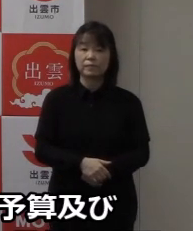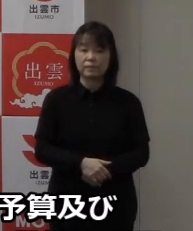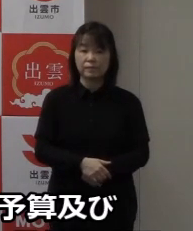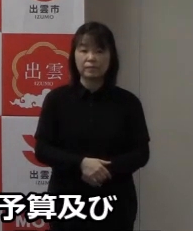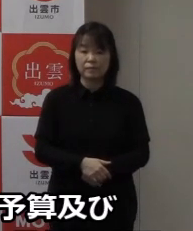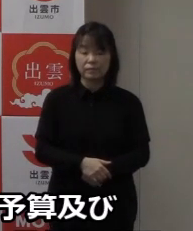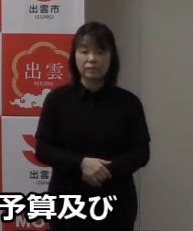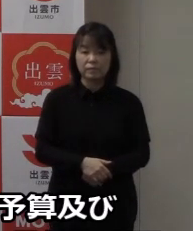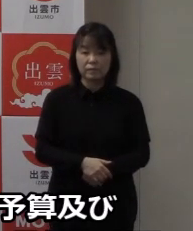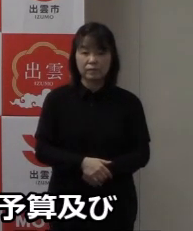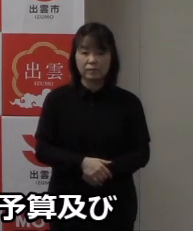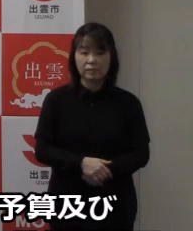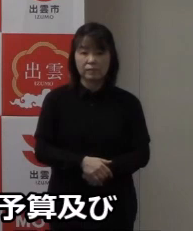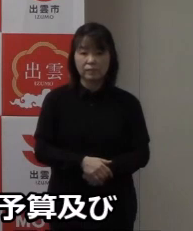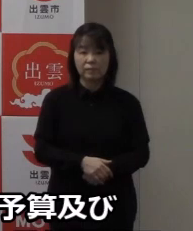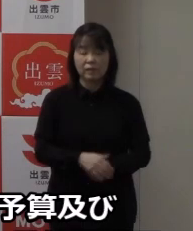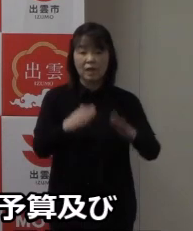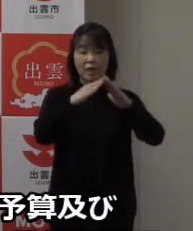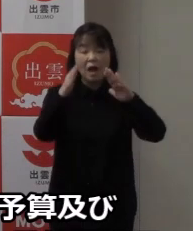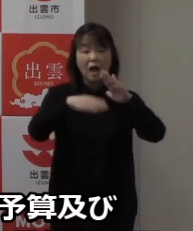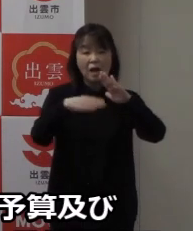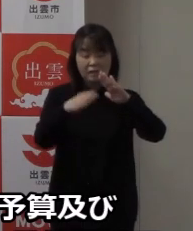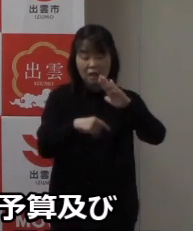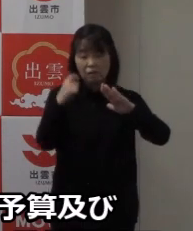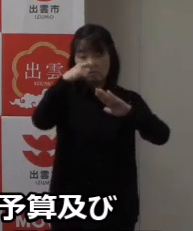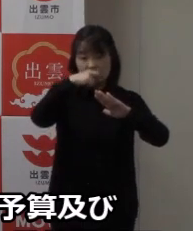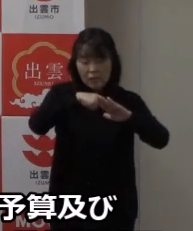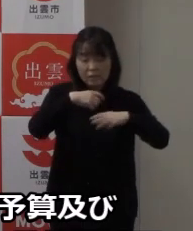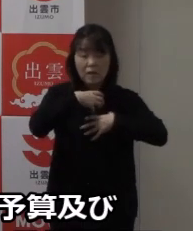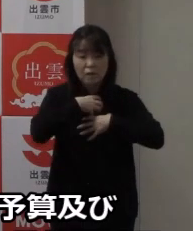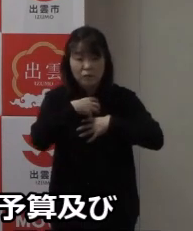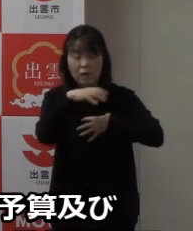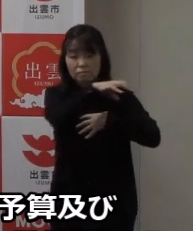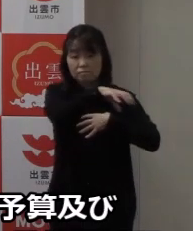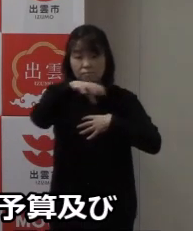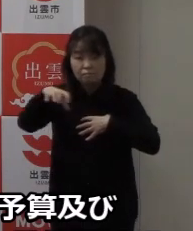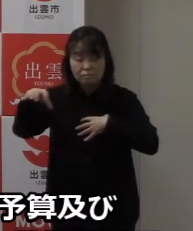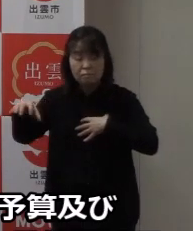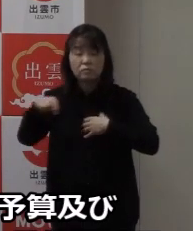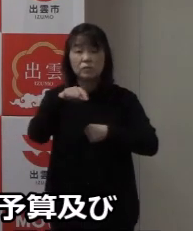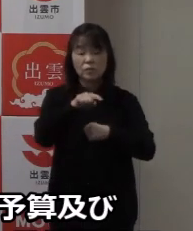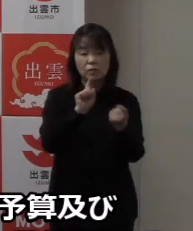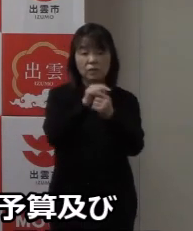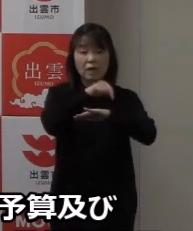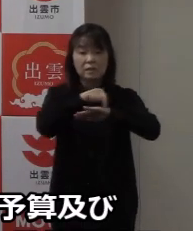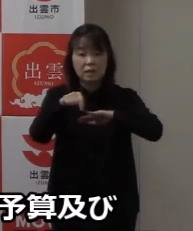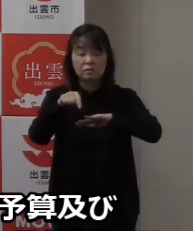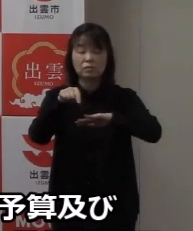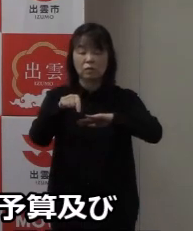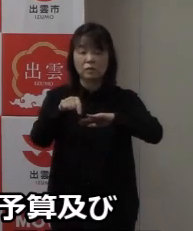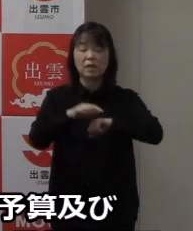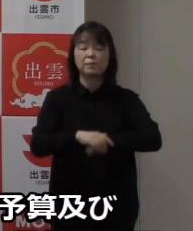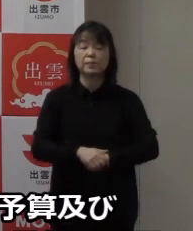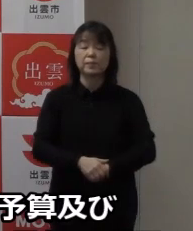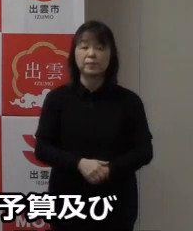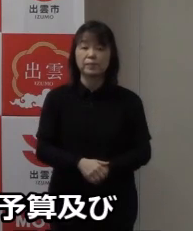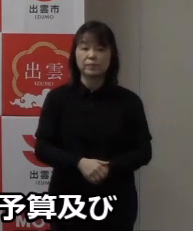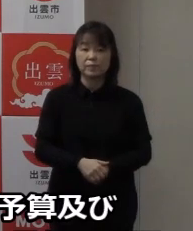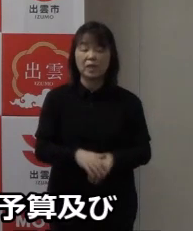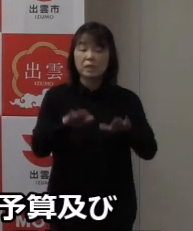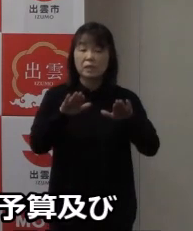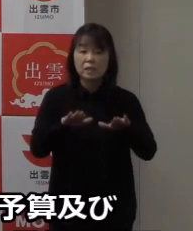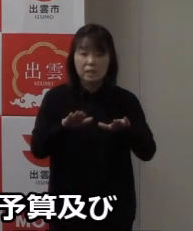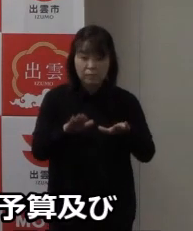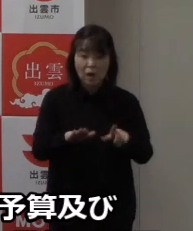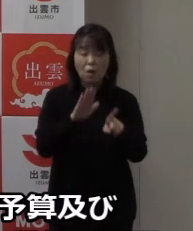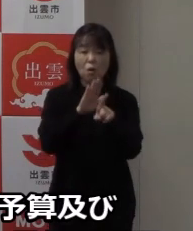老朽危険空き家等の除却事業でありまして、これがですね、現在